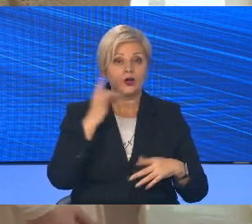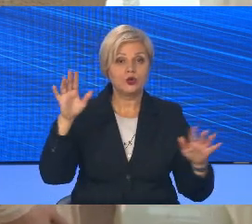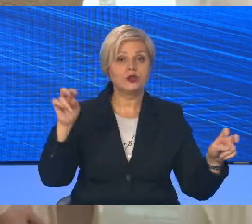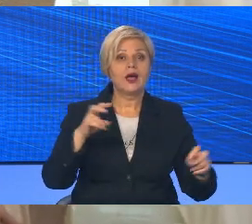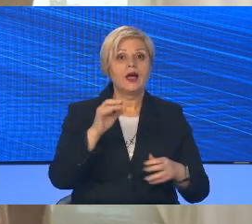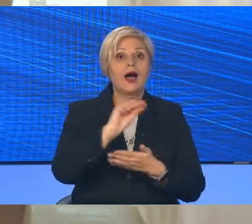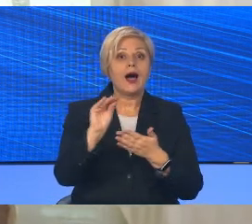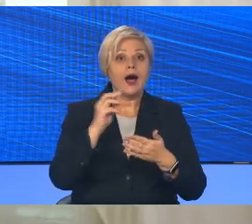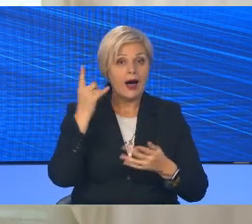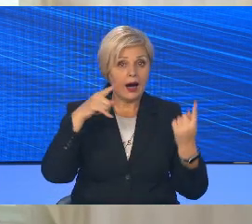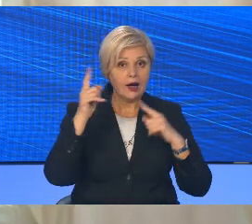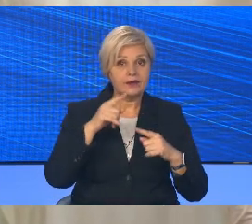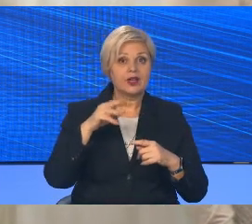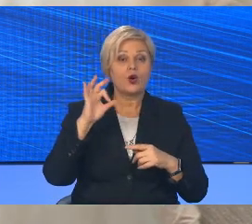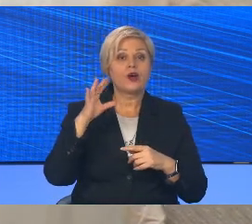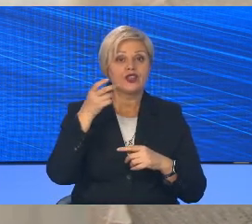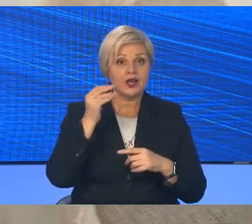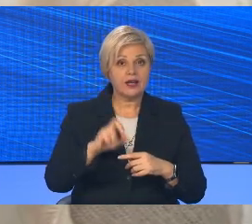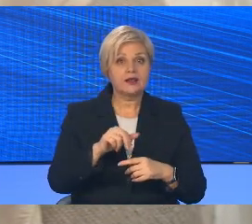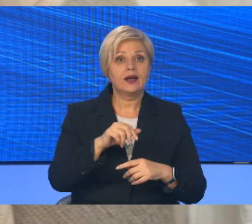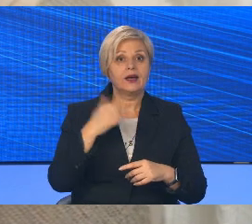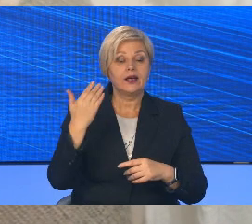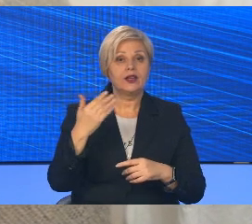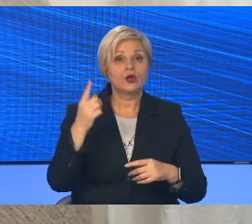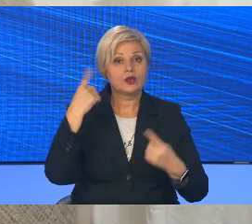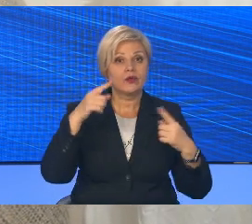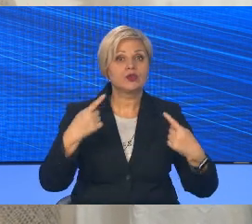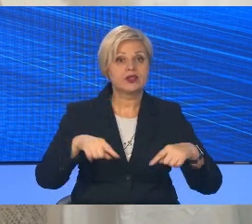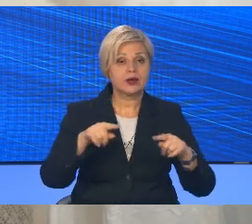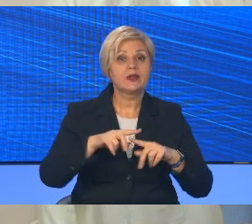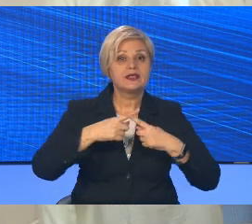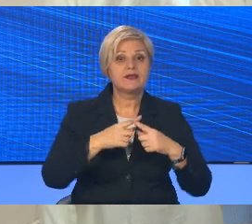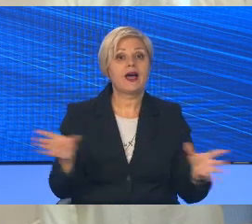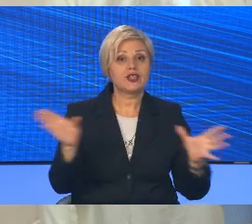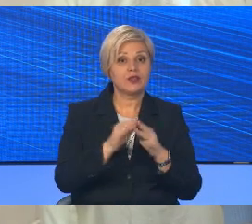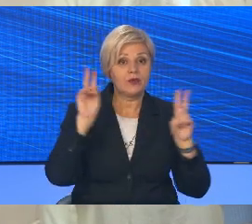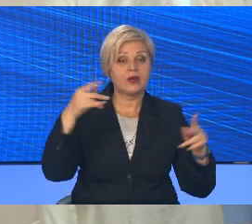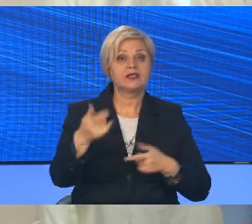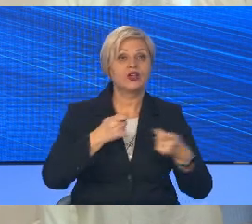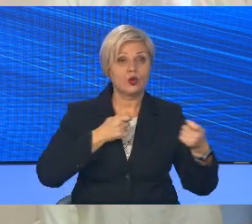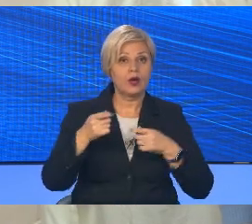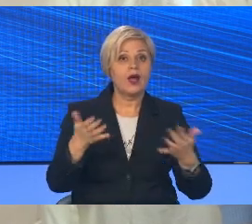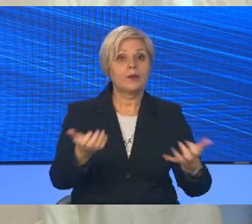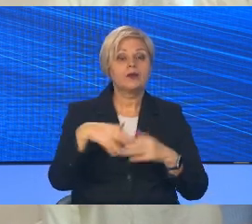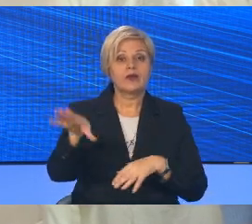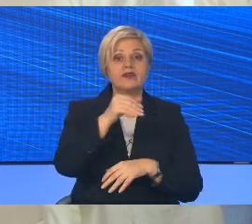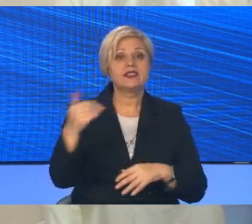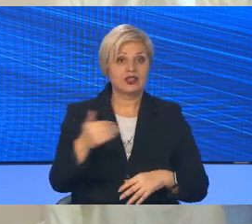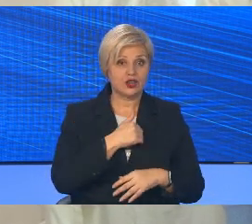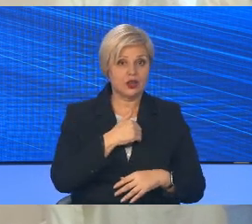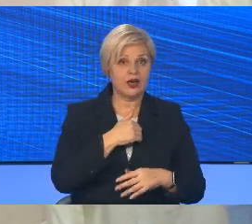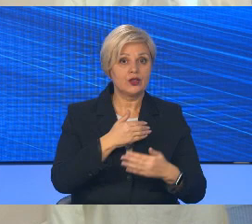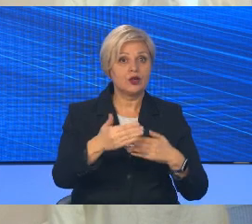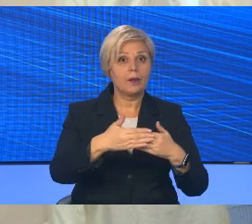досведшая майстриха Вольга Очаретная. До речи, творчее объединение с «Вяжем разом», яким я накируя, прымая у всех жадающих. На переды